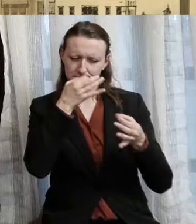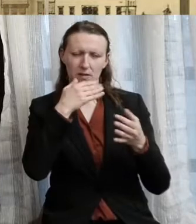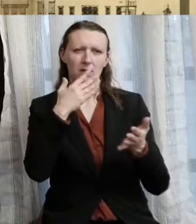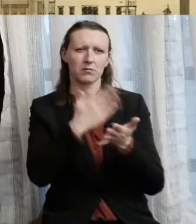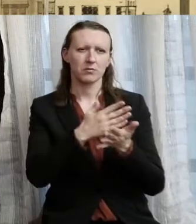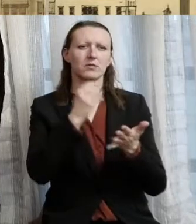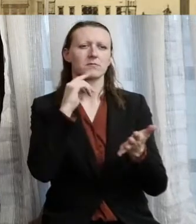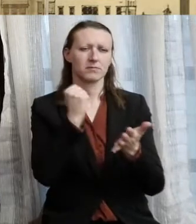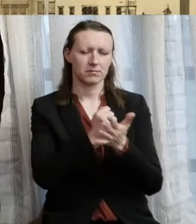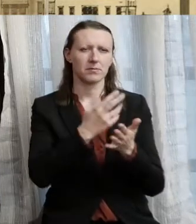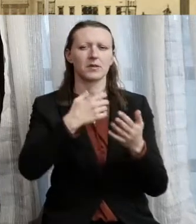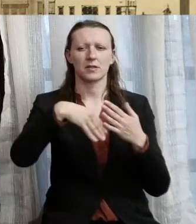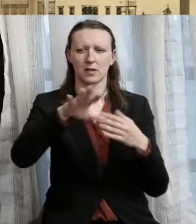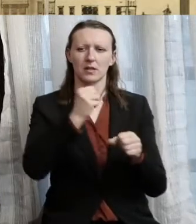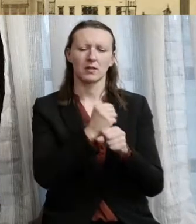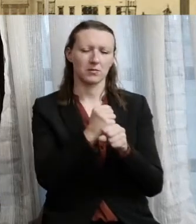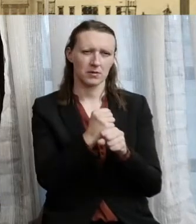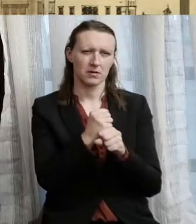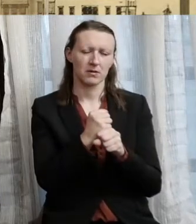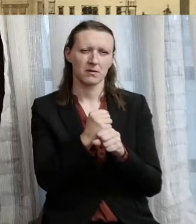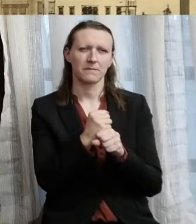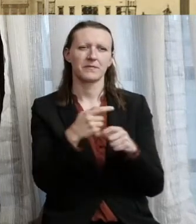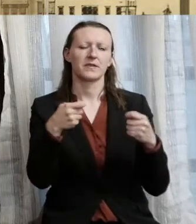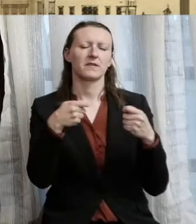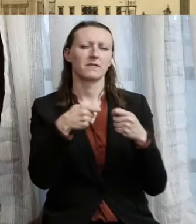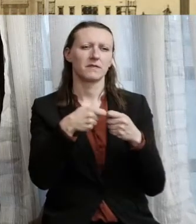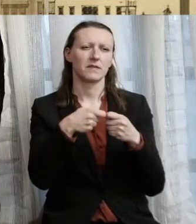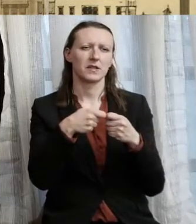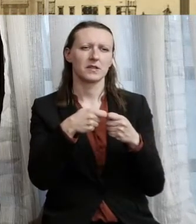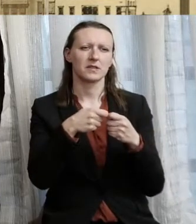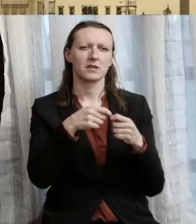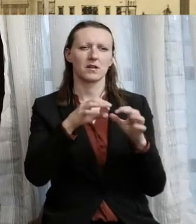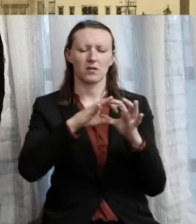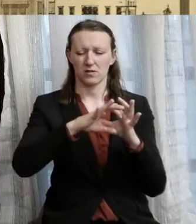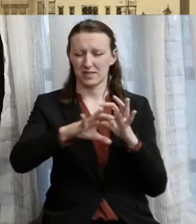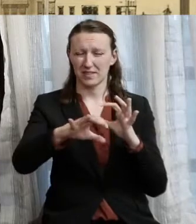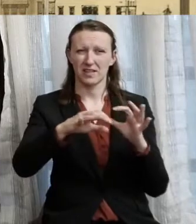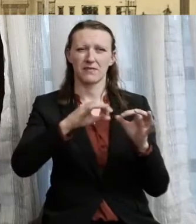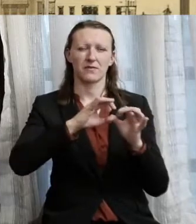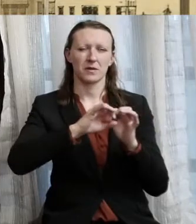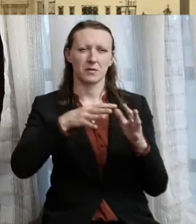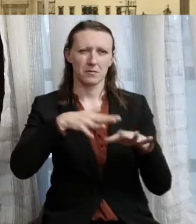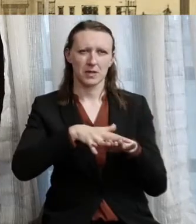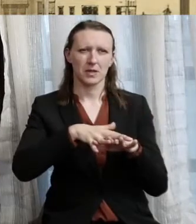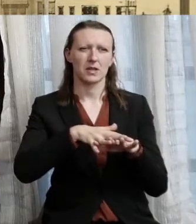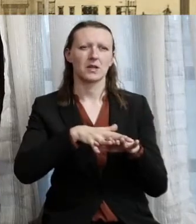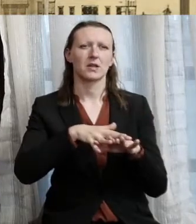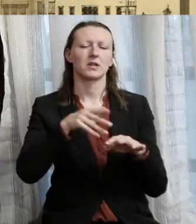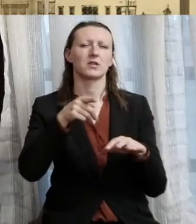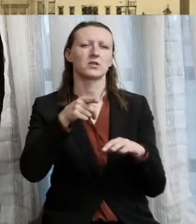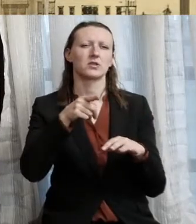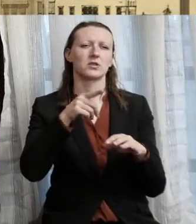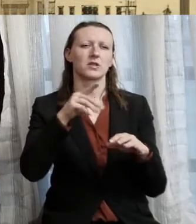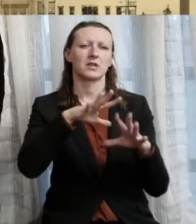bude verificiran ići će se u daljnju realizaciju. Što se tiče vodova i izgradnje prometnica, znači